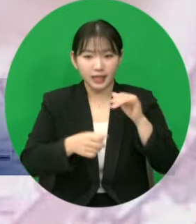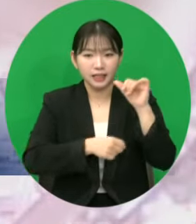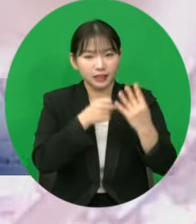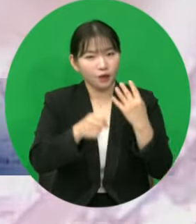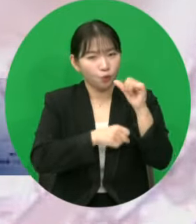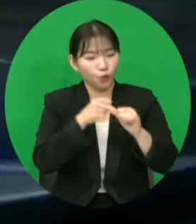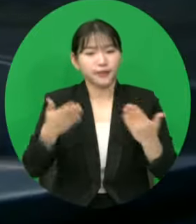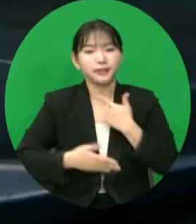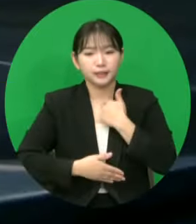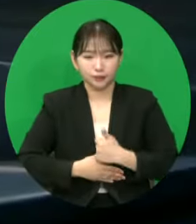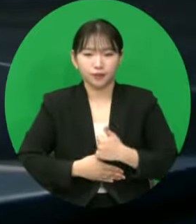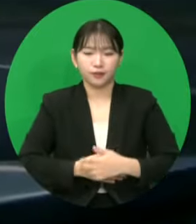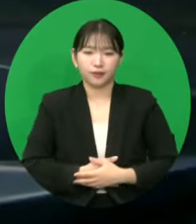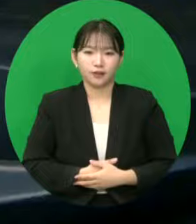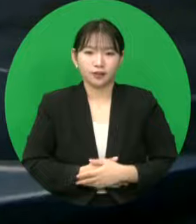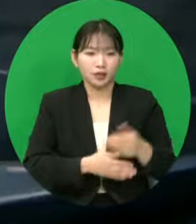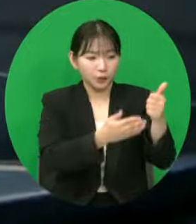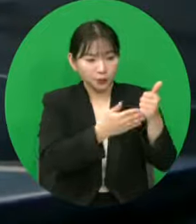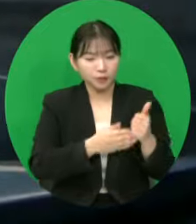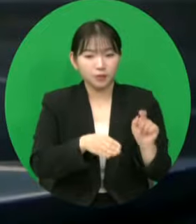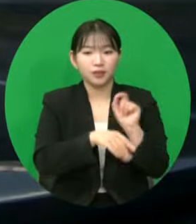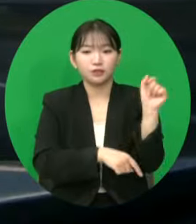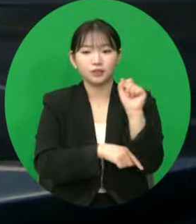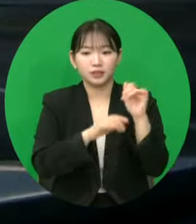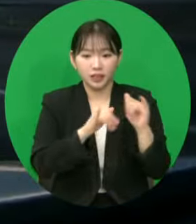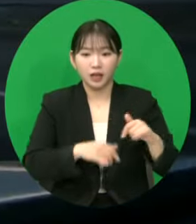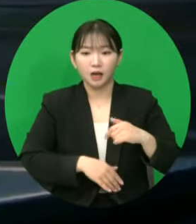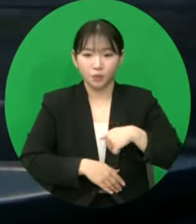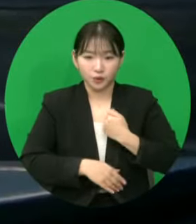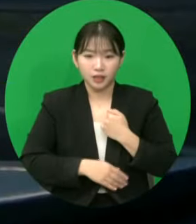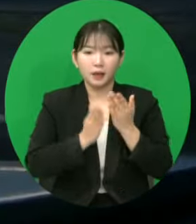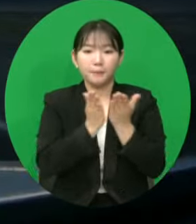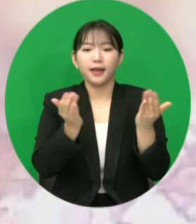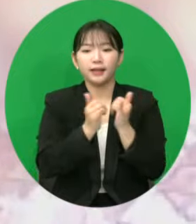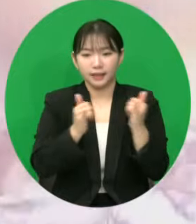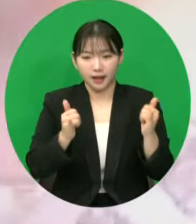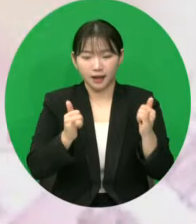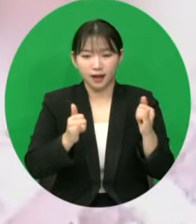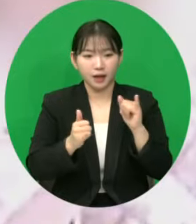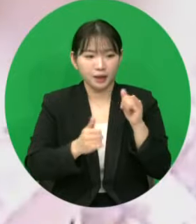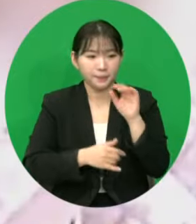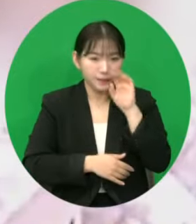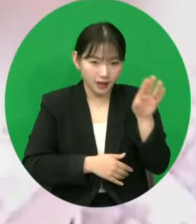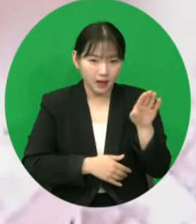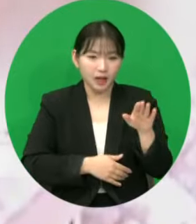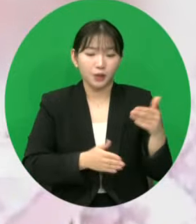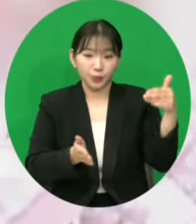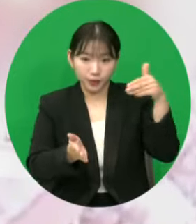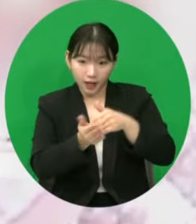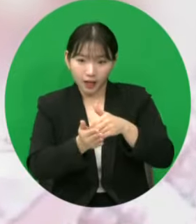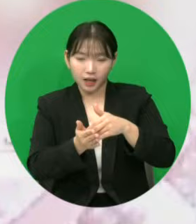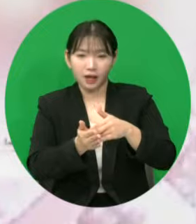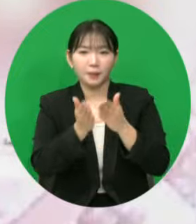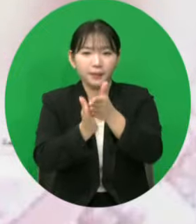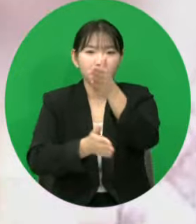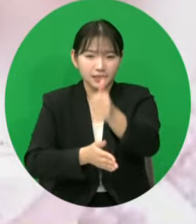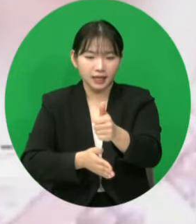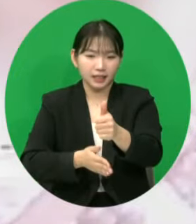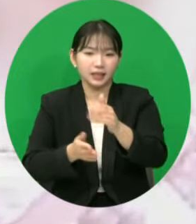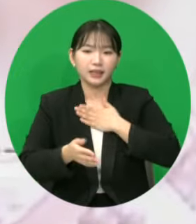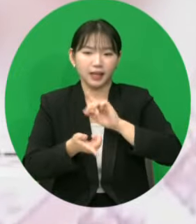저 동생이 거기를 한 5년 전에 했거든요. 승객은 택시 기사에게 자신을 선원이라 소개하며 목적지에 도착하면 배 선장이 택시